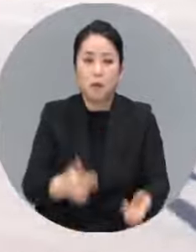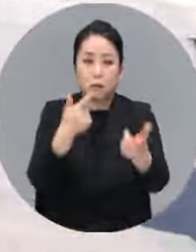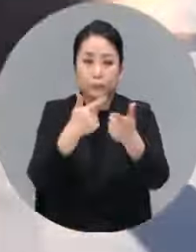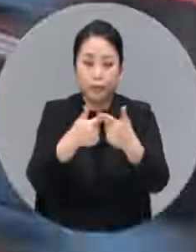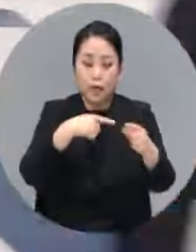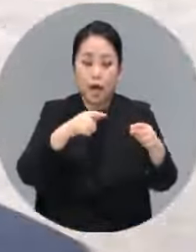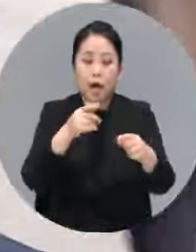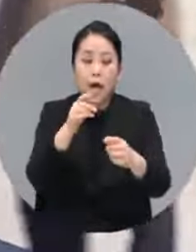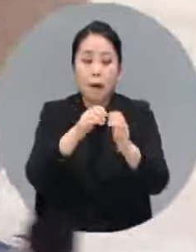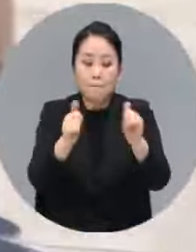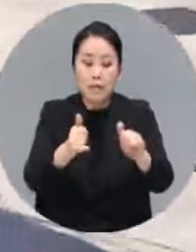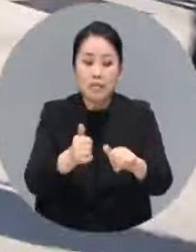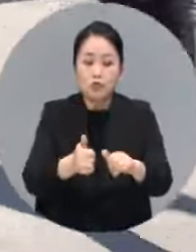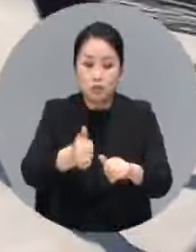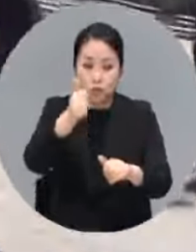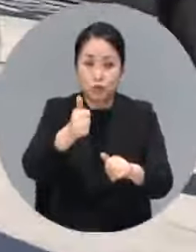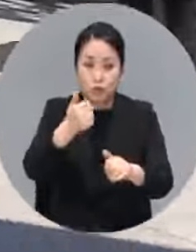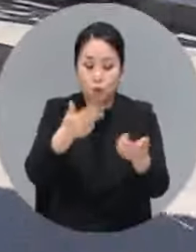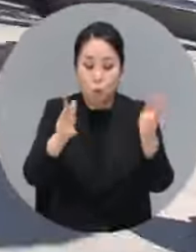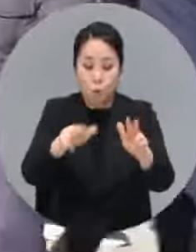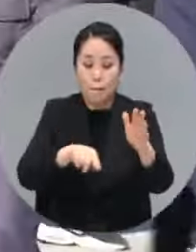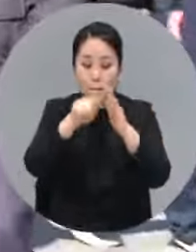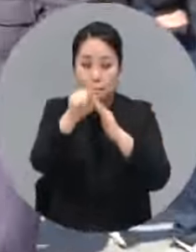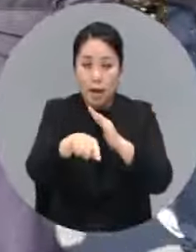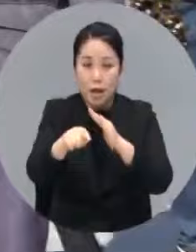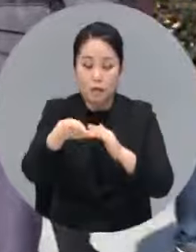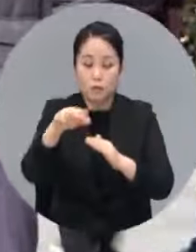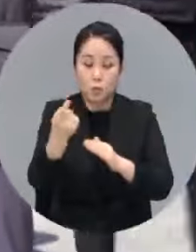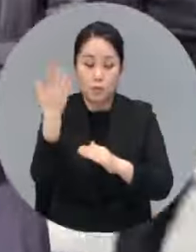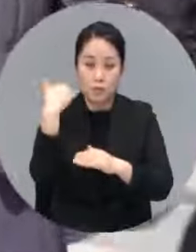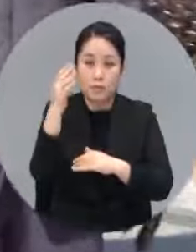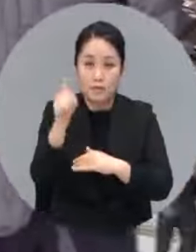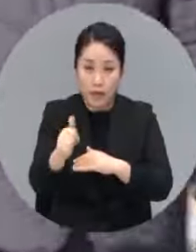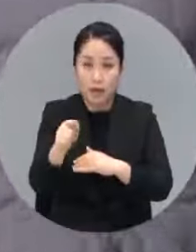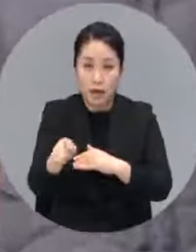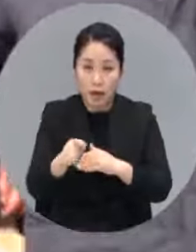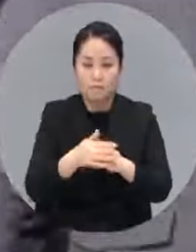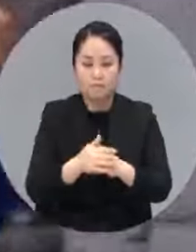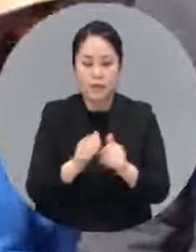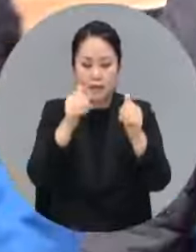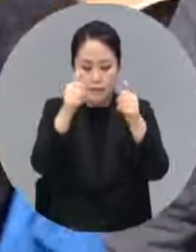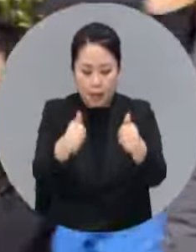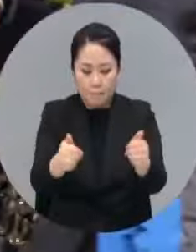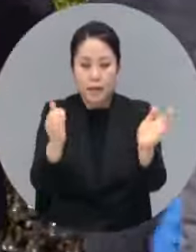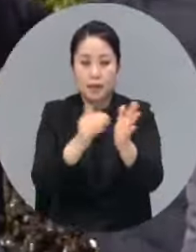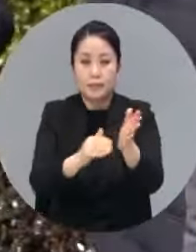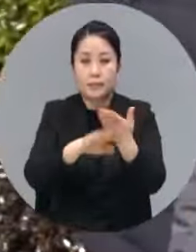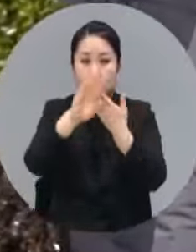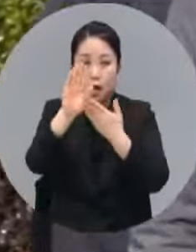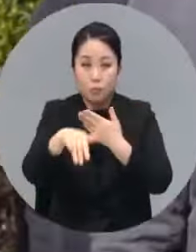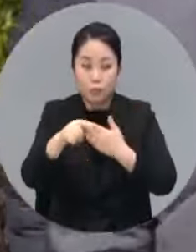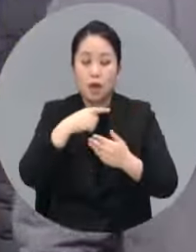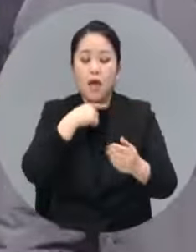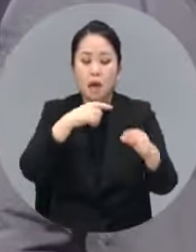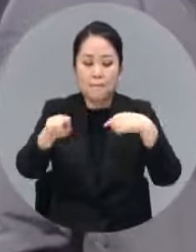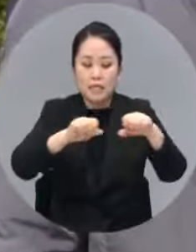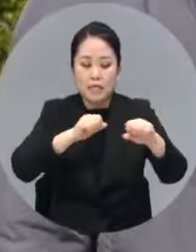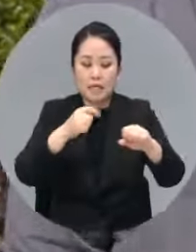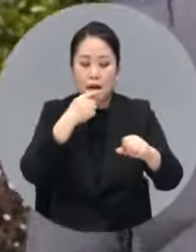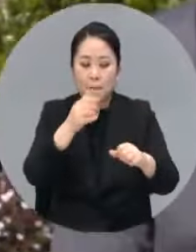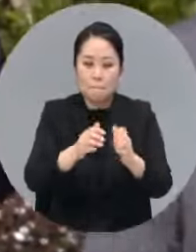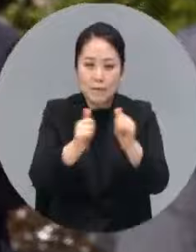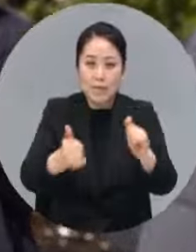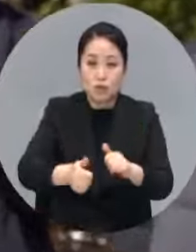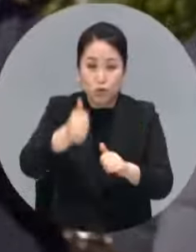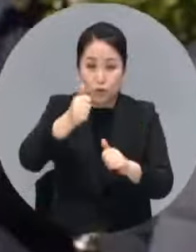부산 민주공원을 찾은 조국 전 법무부 장관. 넋기린 마당에 참배한 뒤 민주 영령의 희생과 마음을 잊지 않겠다고